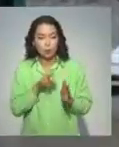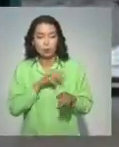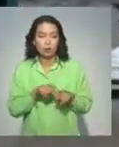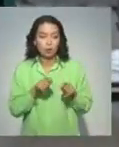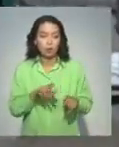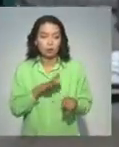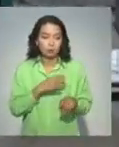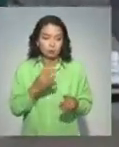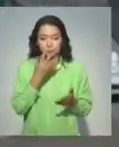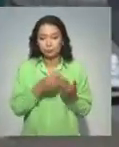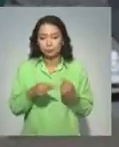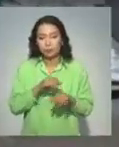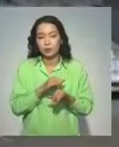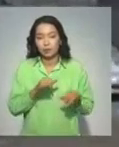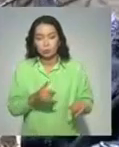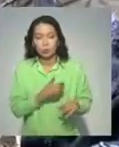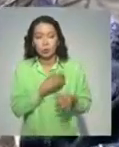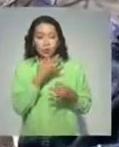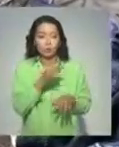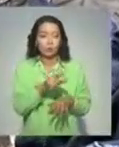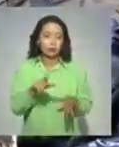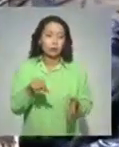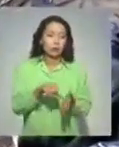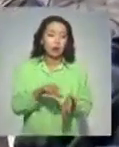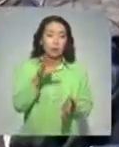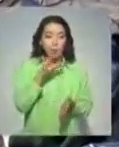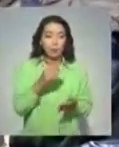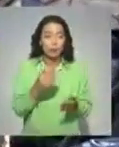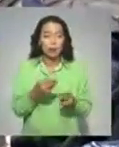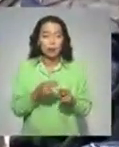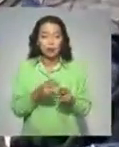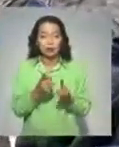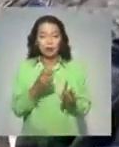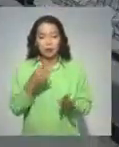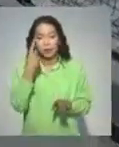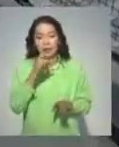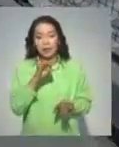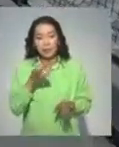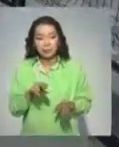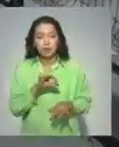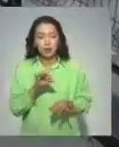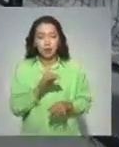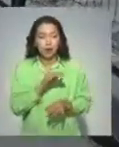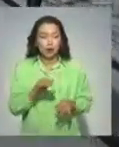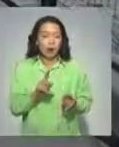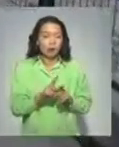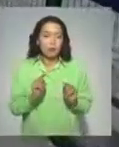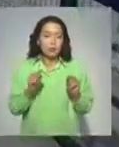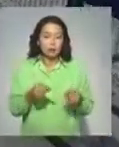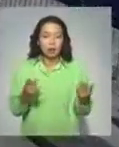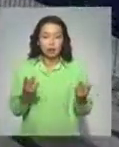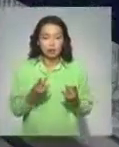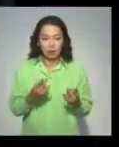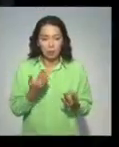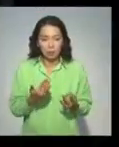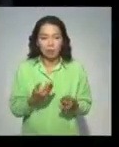Жобаға өз кәсібін дамытқысы келетін кез келген адам қатыса алады. Ол үшін ең алдымен жеке кәсіпкер немесе заңды тұлға ретінде тіркелуі тиіс.